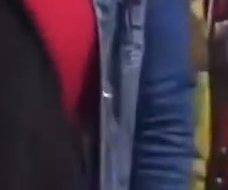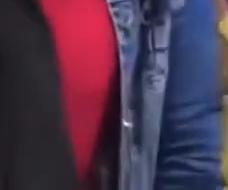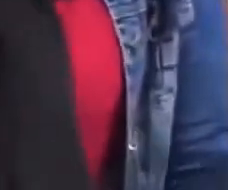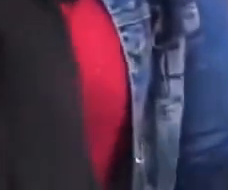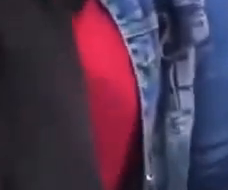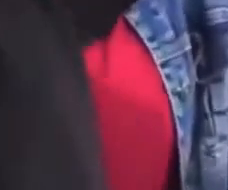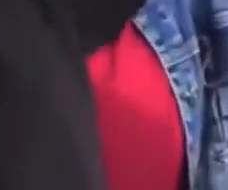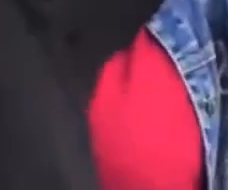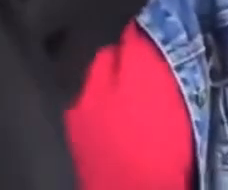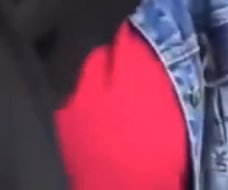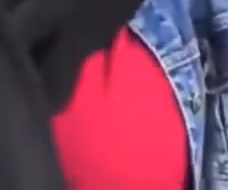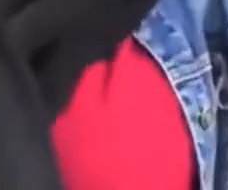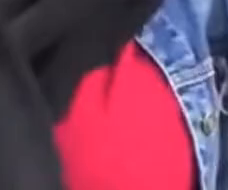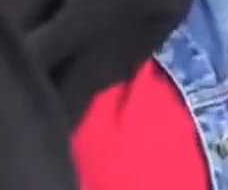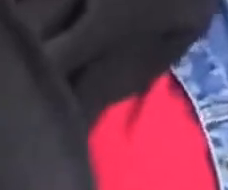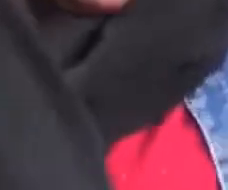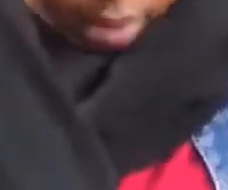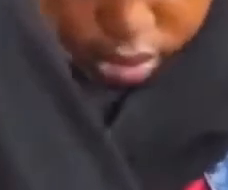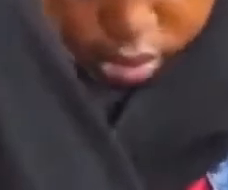hamwe.